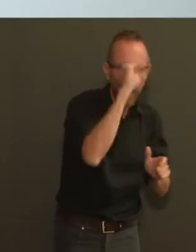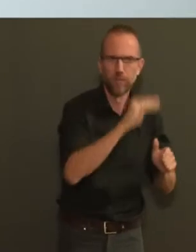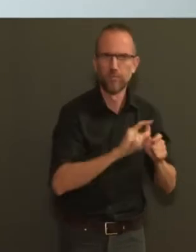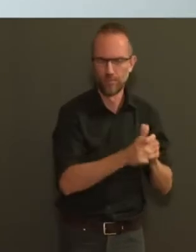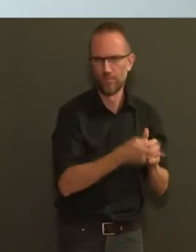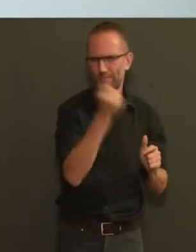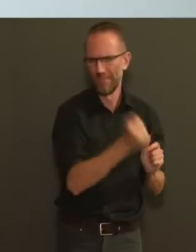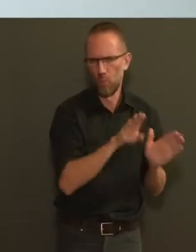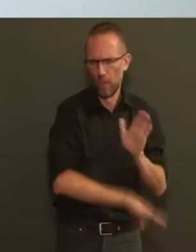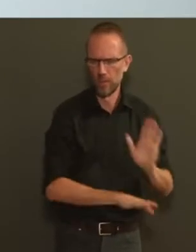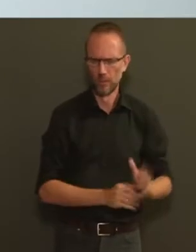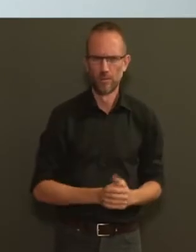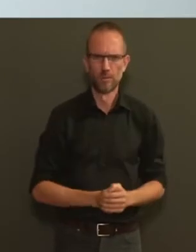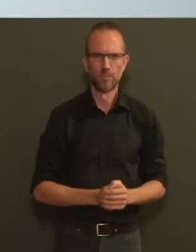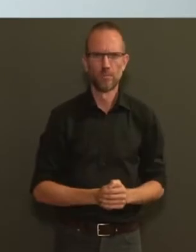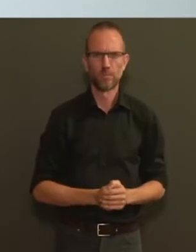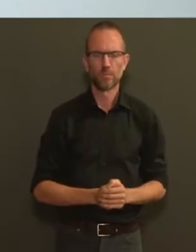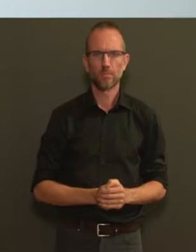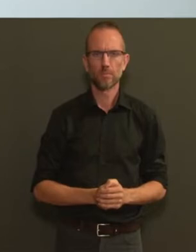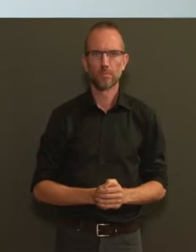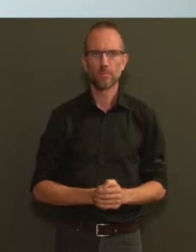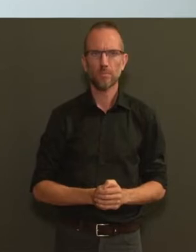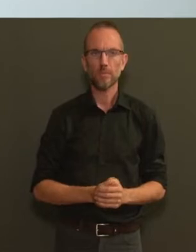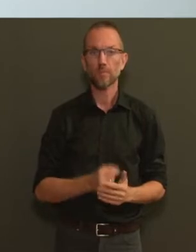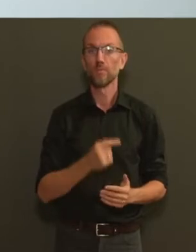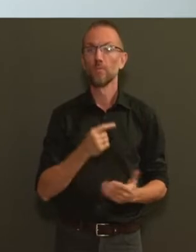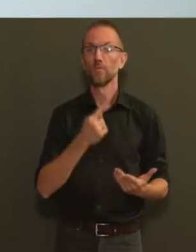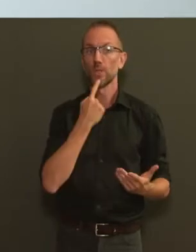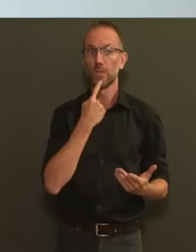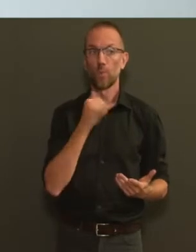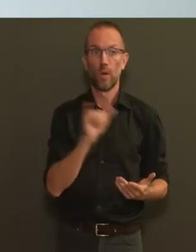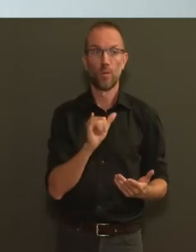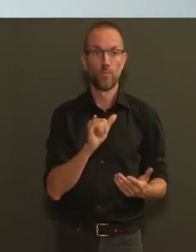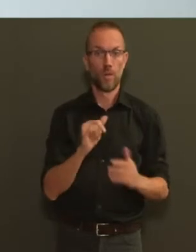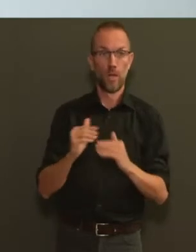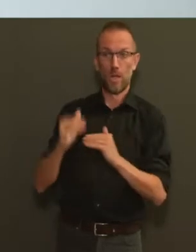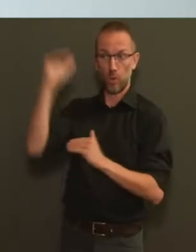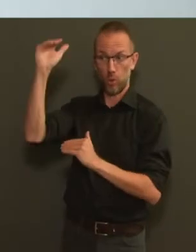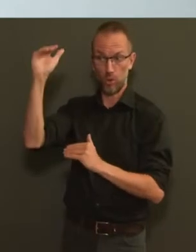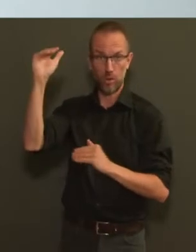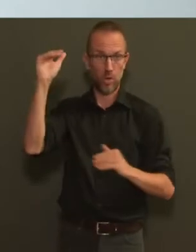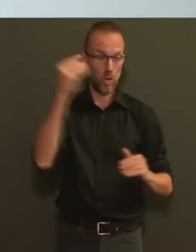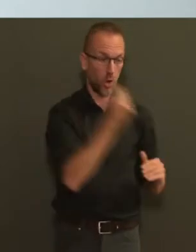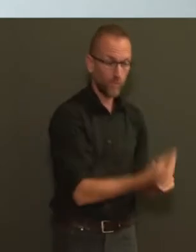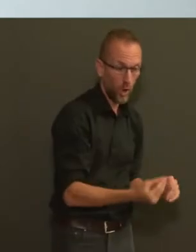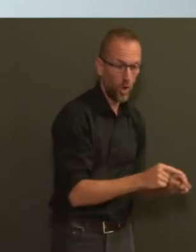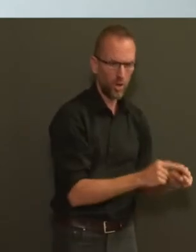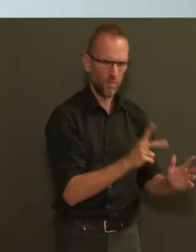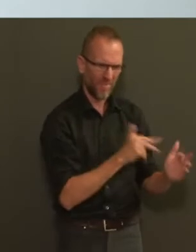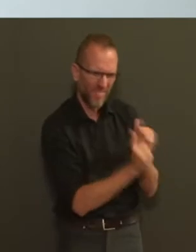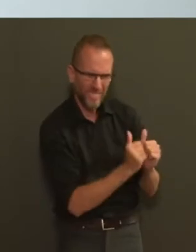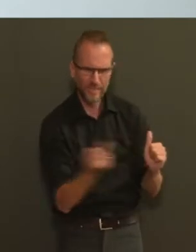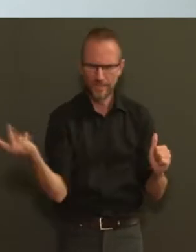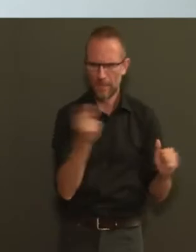Covid-19. On ne les teste donc que beaucoup plus rarement. On les teste s'ils sont sévèrement atteints et qu'ils